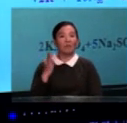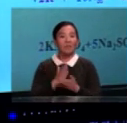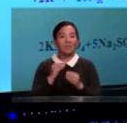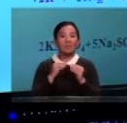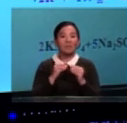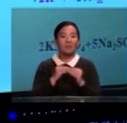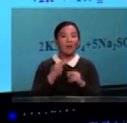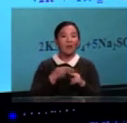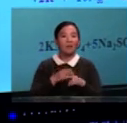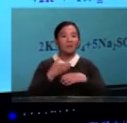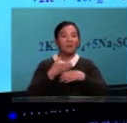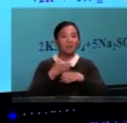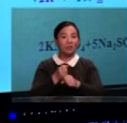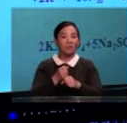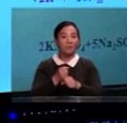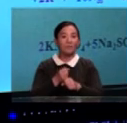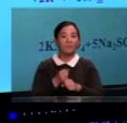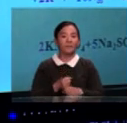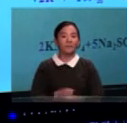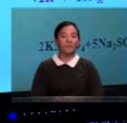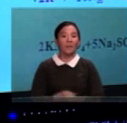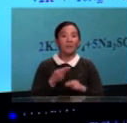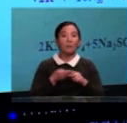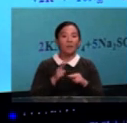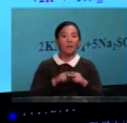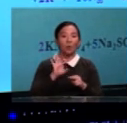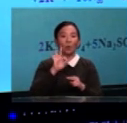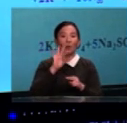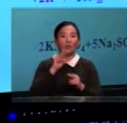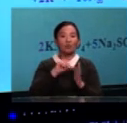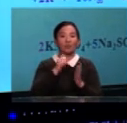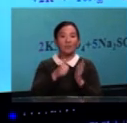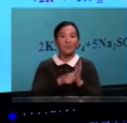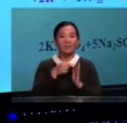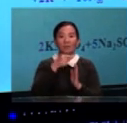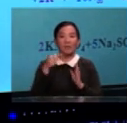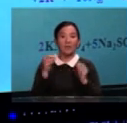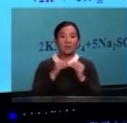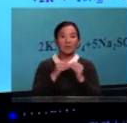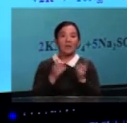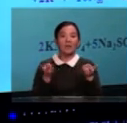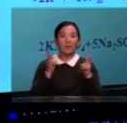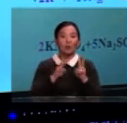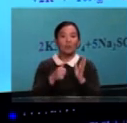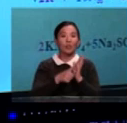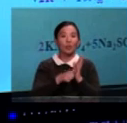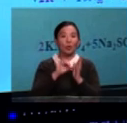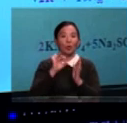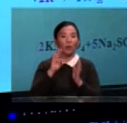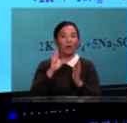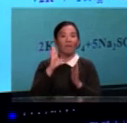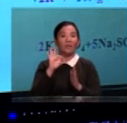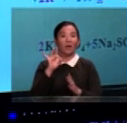10. Мы это сокращаем. При этом от 16 мы отнимаем 10 и остается 6 ионов